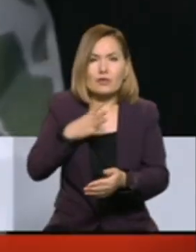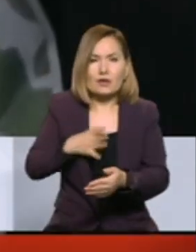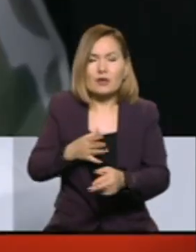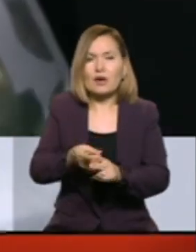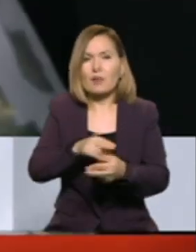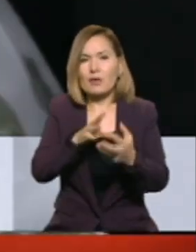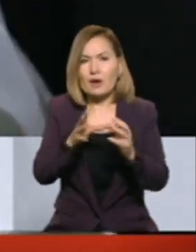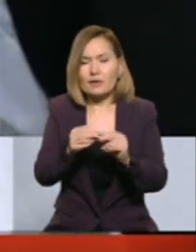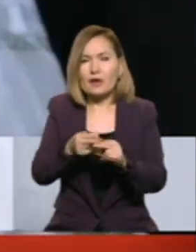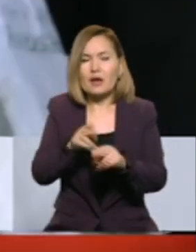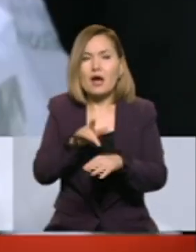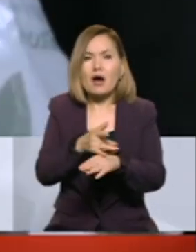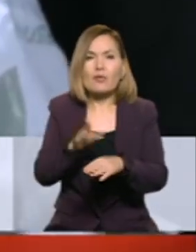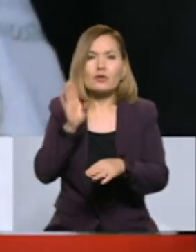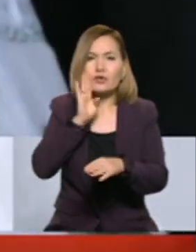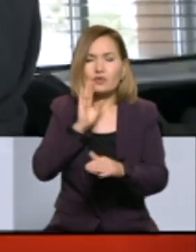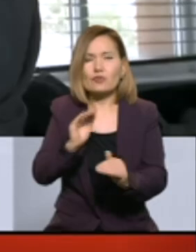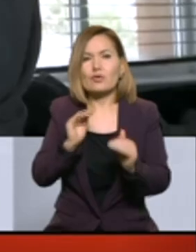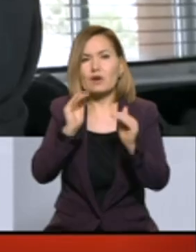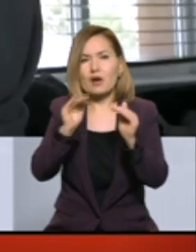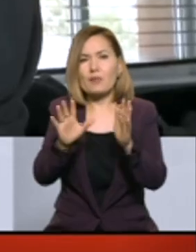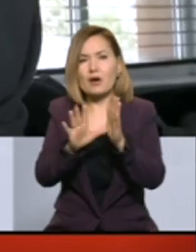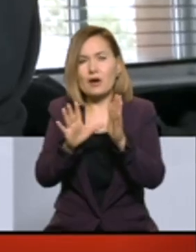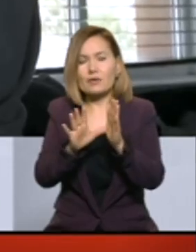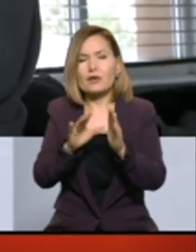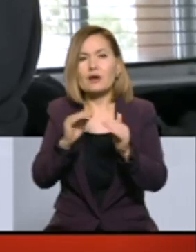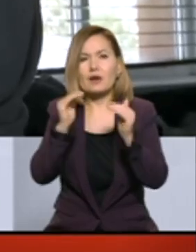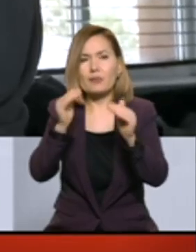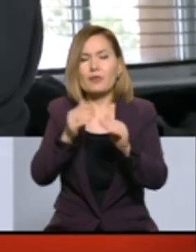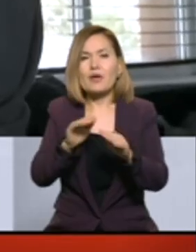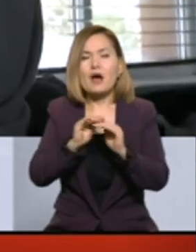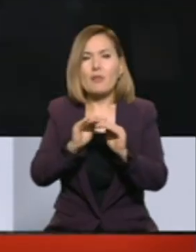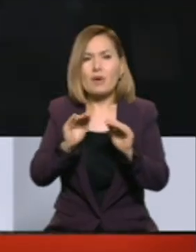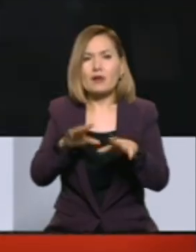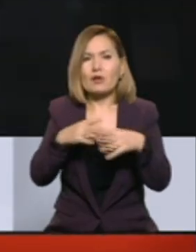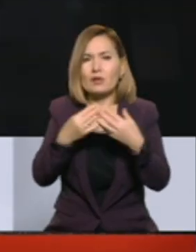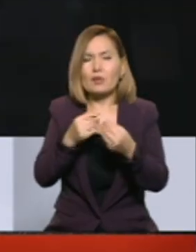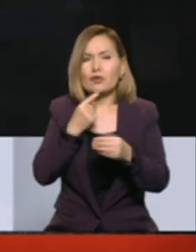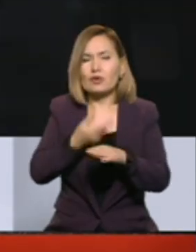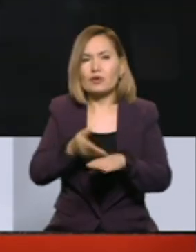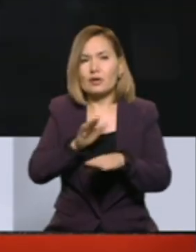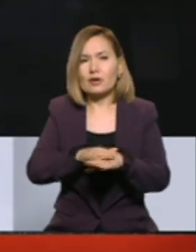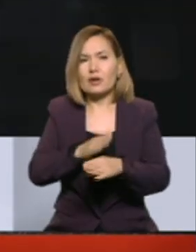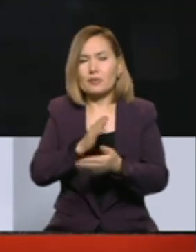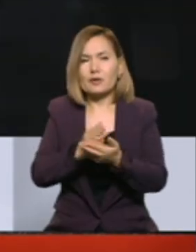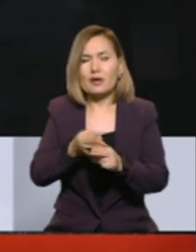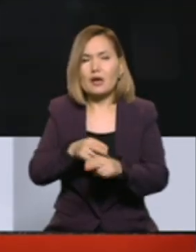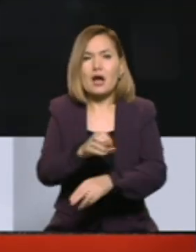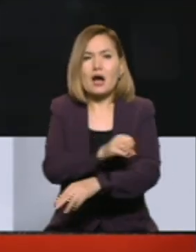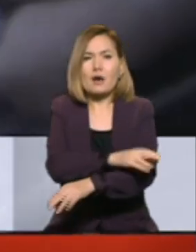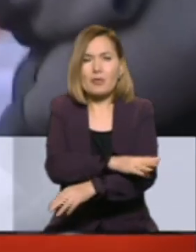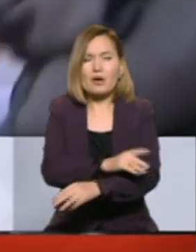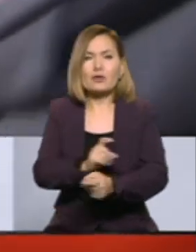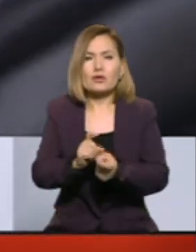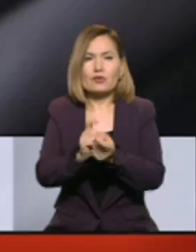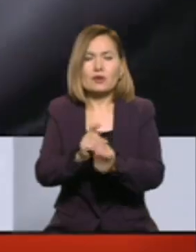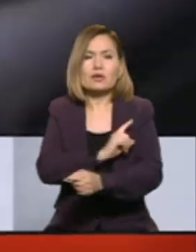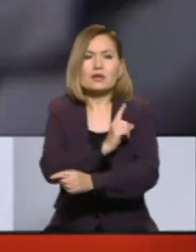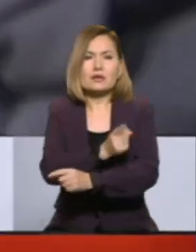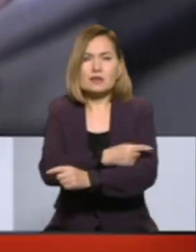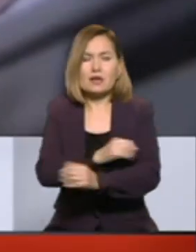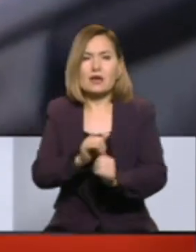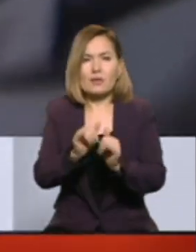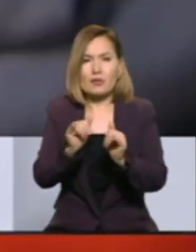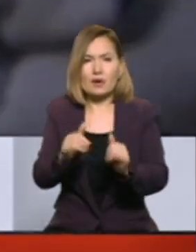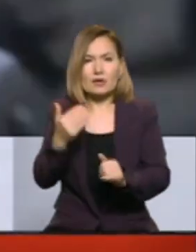Бұған коммуналдық ақы мен несиені қосыңыз. Әсіресе балалы отбасыларға қиын. Биліктегілер болса, кедейшілікпен күрес қарқынды жүріп жатыр деуден